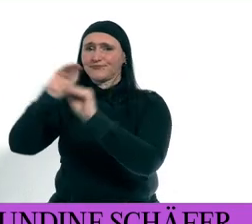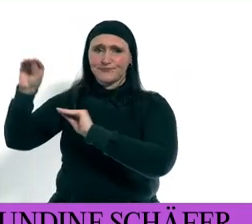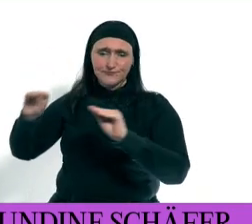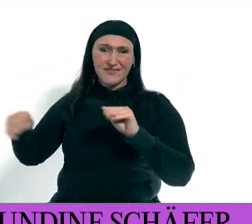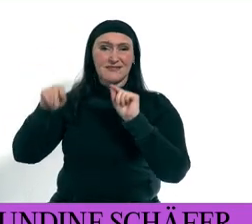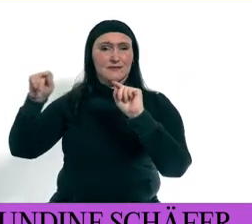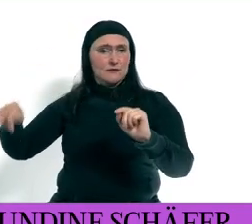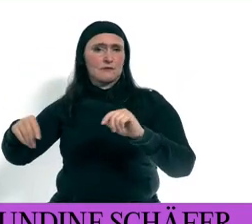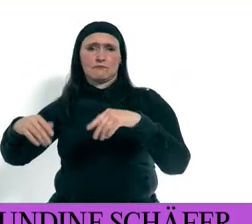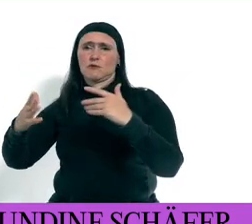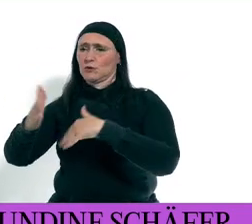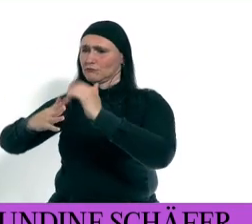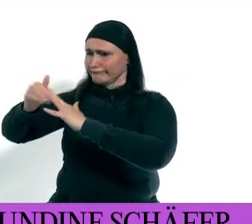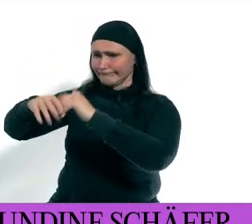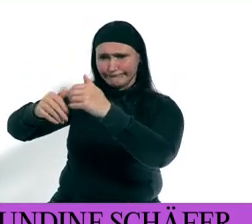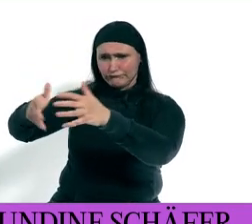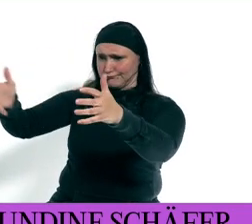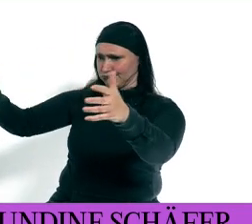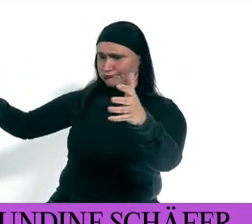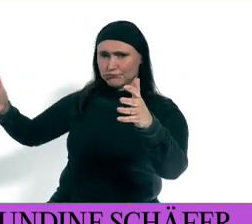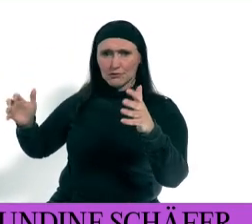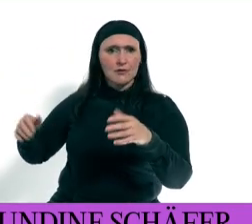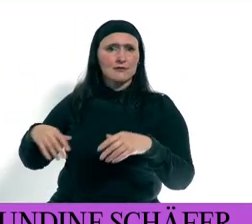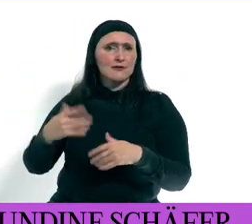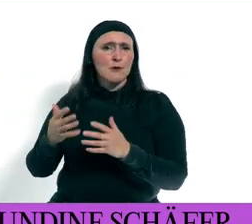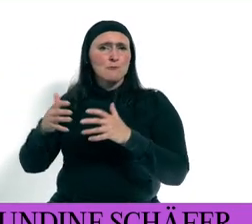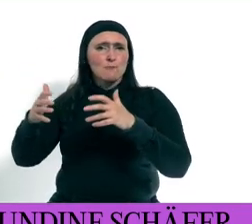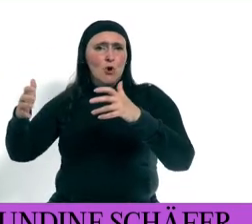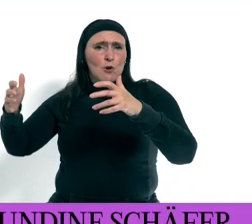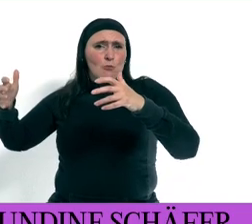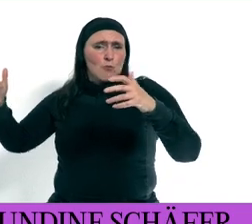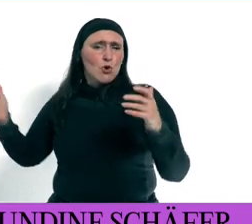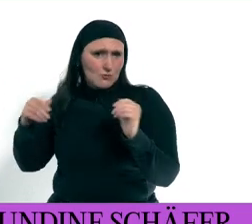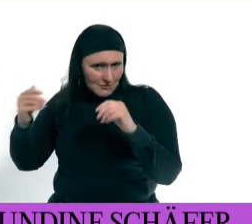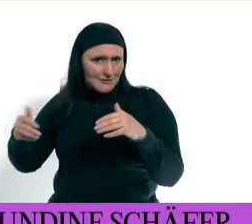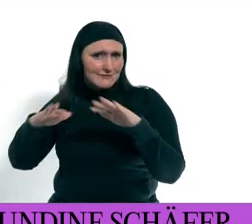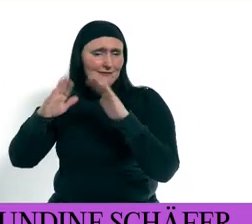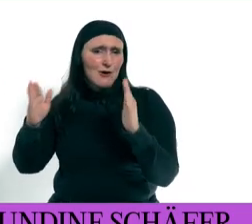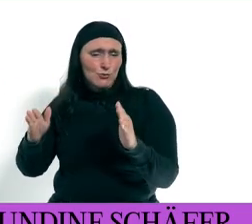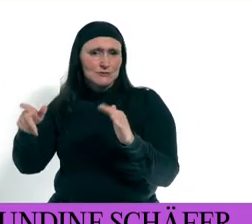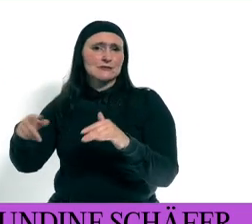Und so haben wir überlegt, unser Gebäude zu erweitern, einen Anbau sozusagen zu schaffen.